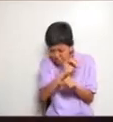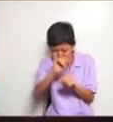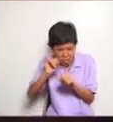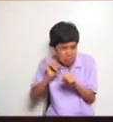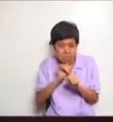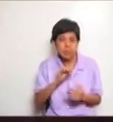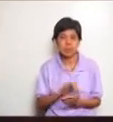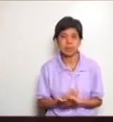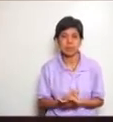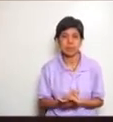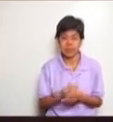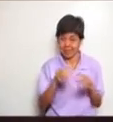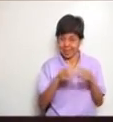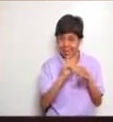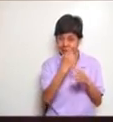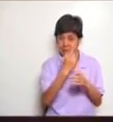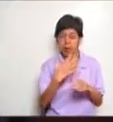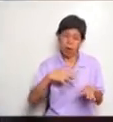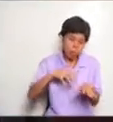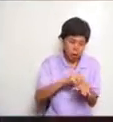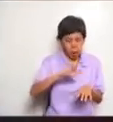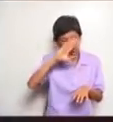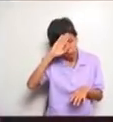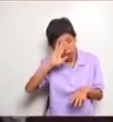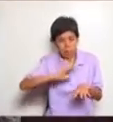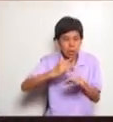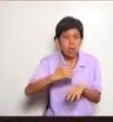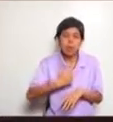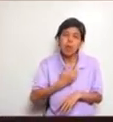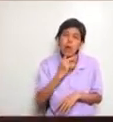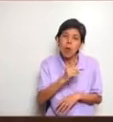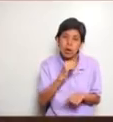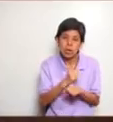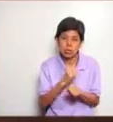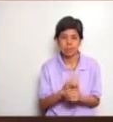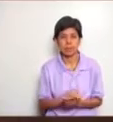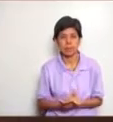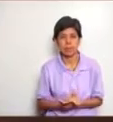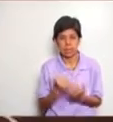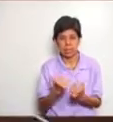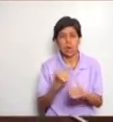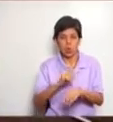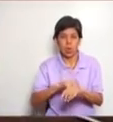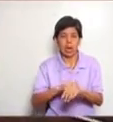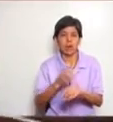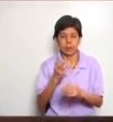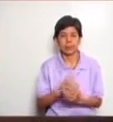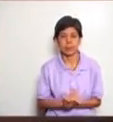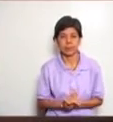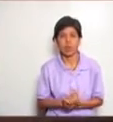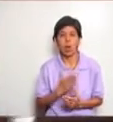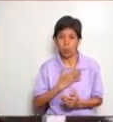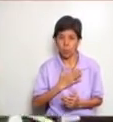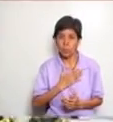งกลุมแรกคืออบัิเทศ โภัย คายเจ็ัธมชาิผมขอเอาอี้เอาไปก่อนนะ เพระวาเวลาเราน้อยมากแล้ว